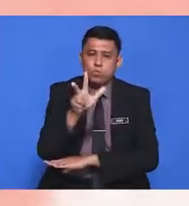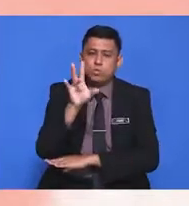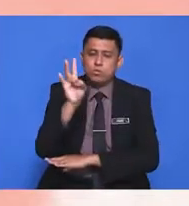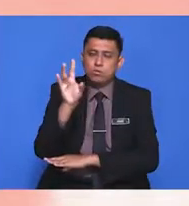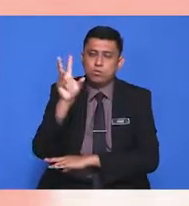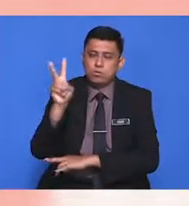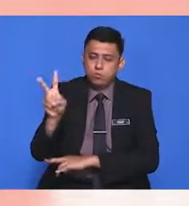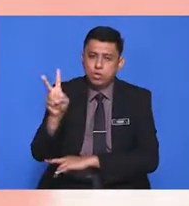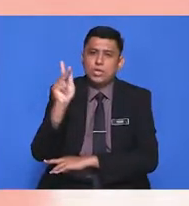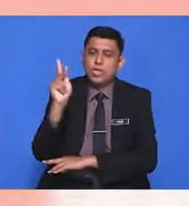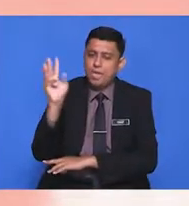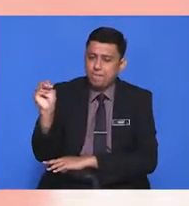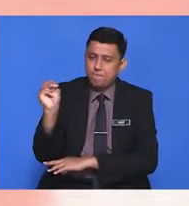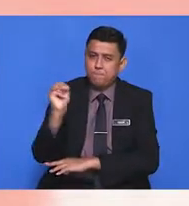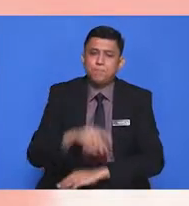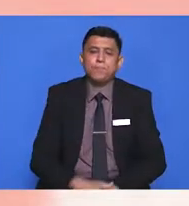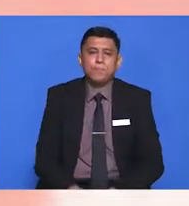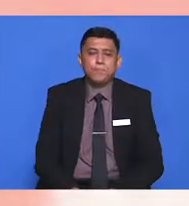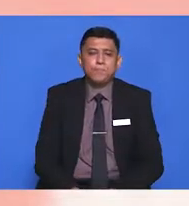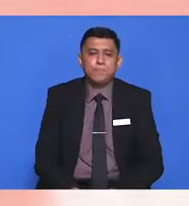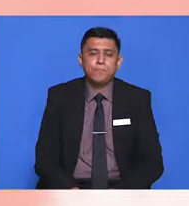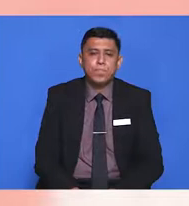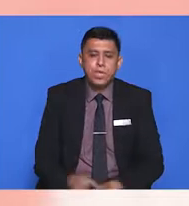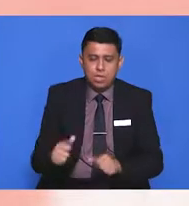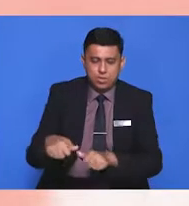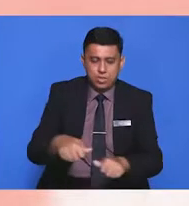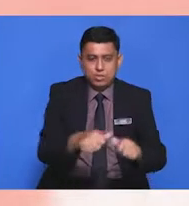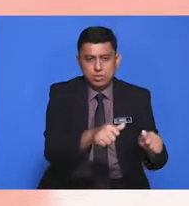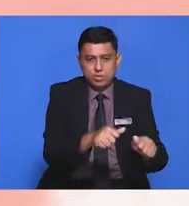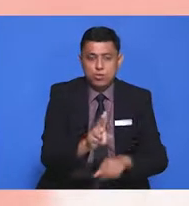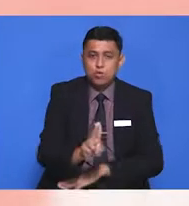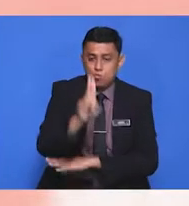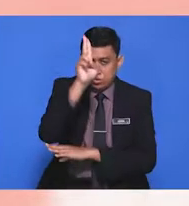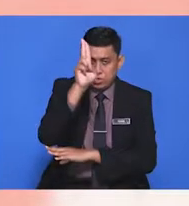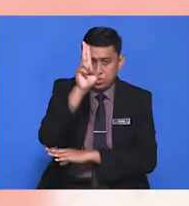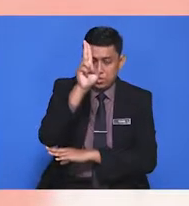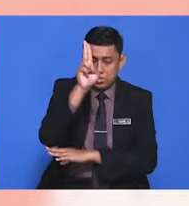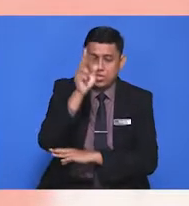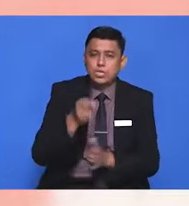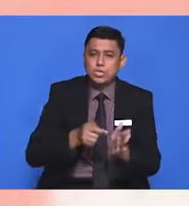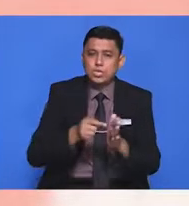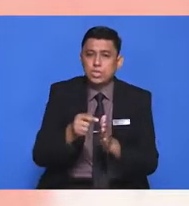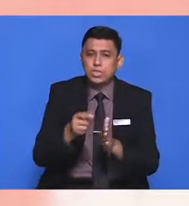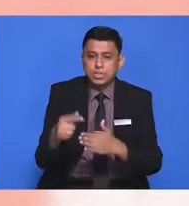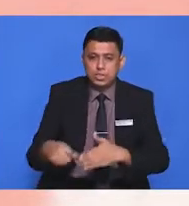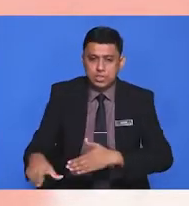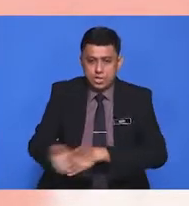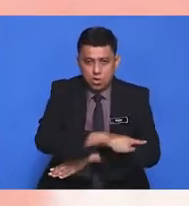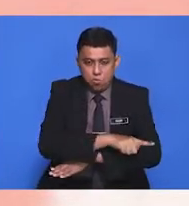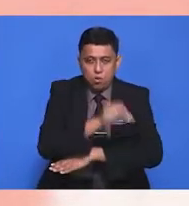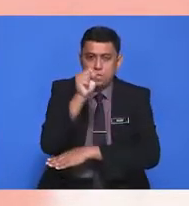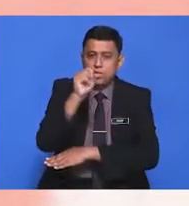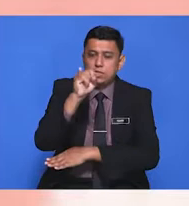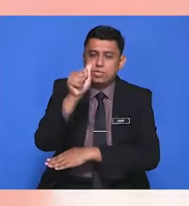372 km panjangnya. Sungai ini mengalir dari utara Thailand ke Teluk Siam. Kepentingan